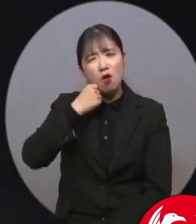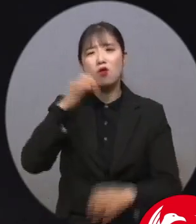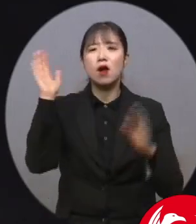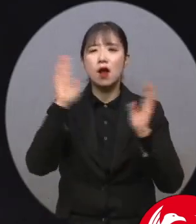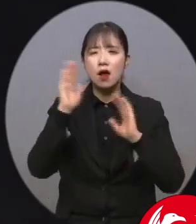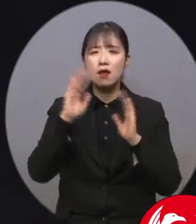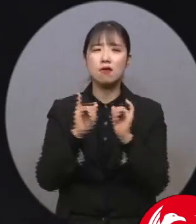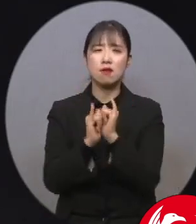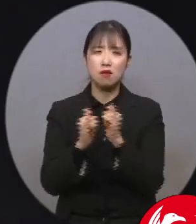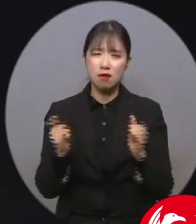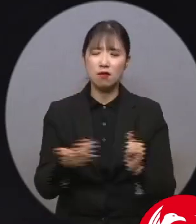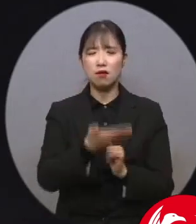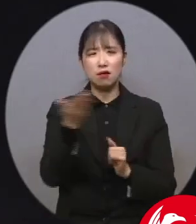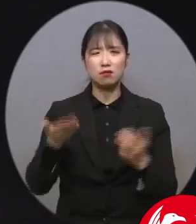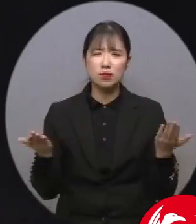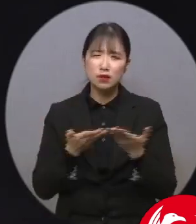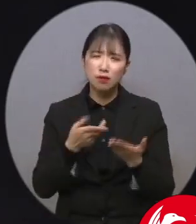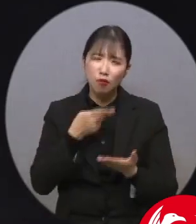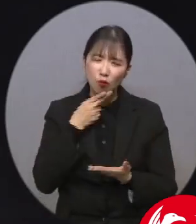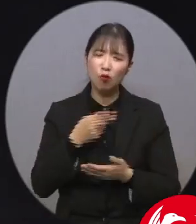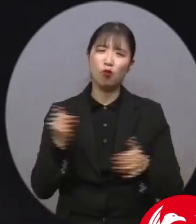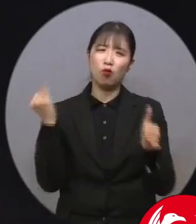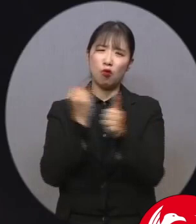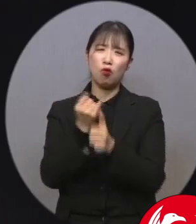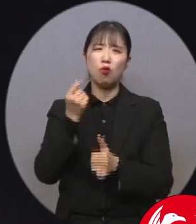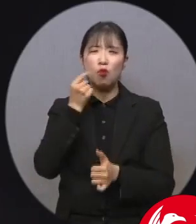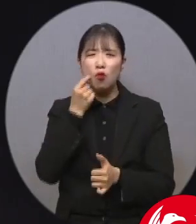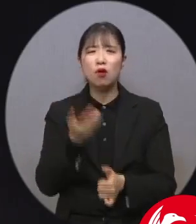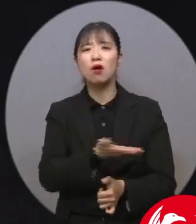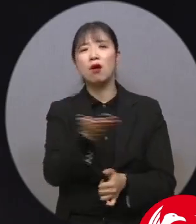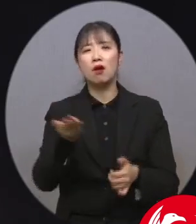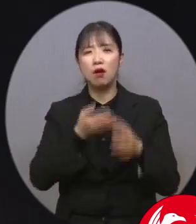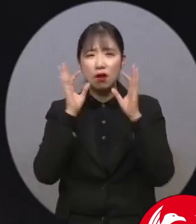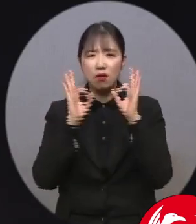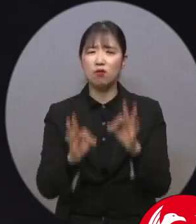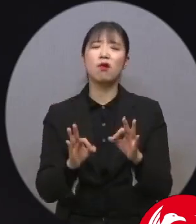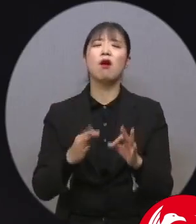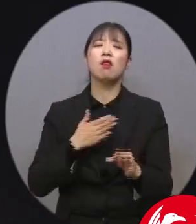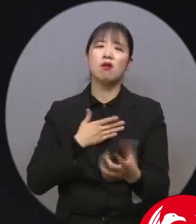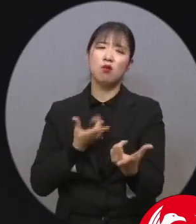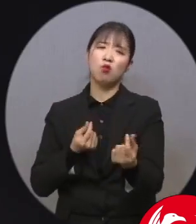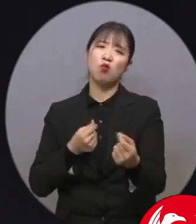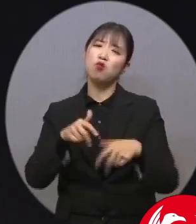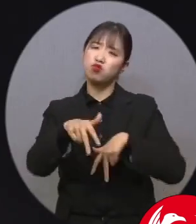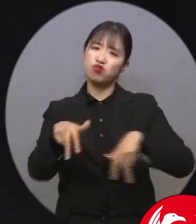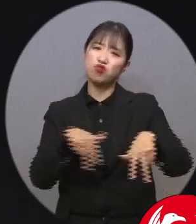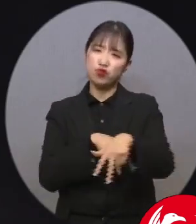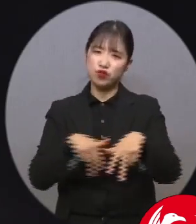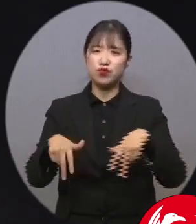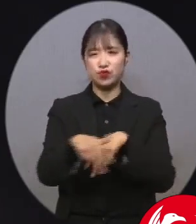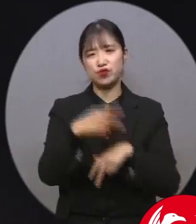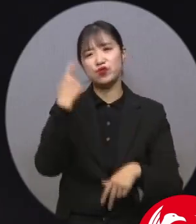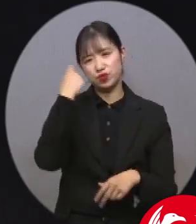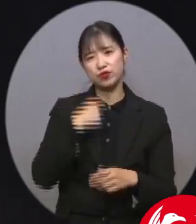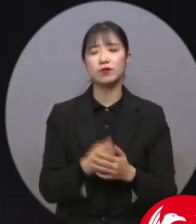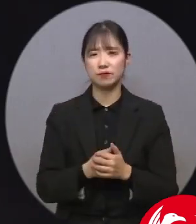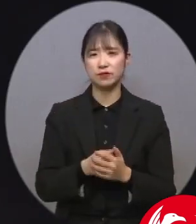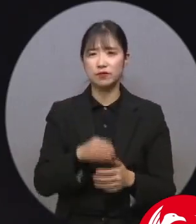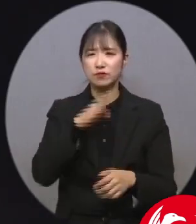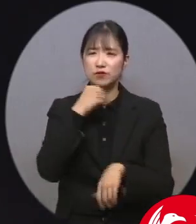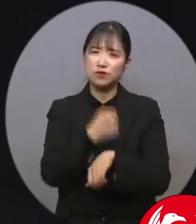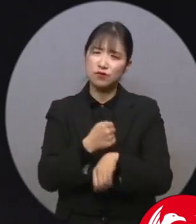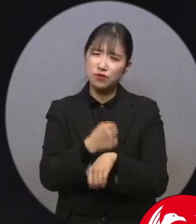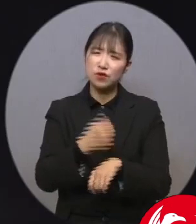어려운 젊은이들을 직장 없고 결혼 못하고 이런 젊은이들 보고 남의 일이 아니야. 이게 내 일이야. 너무 고생을